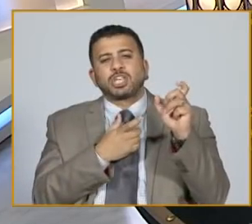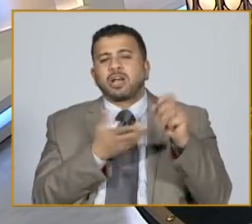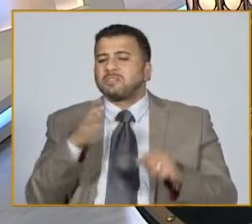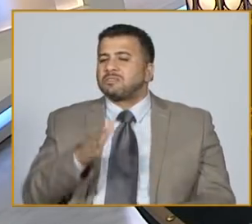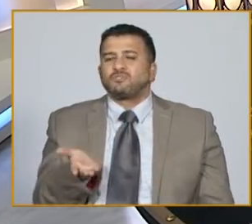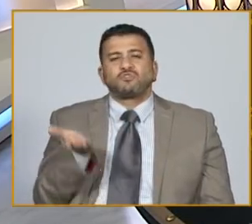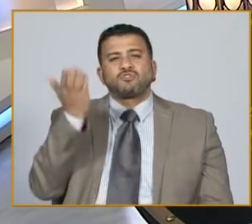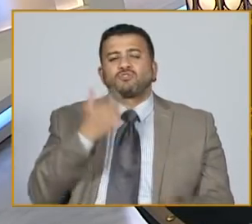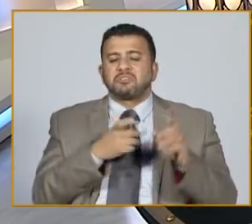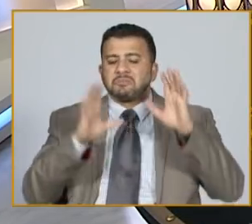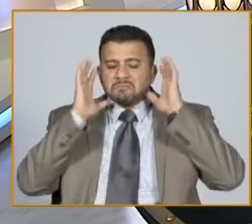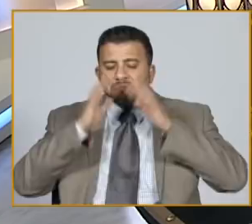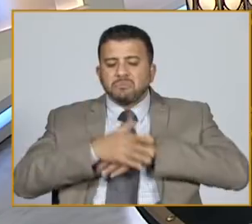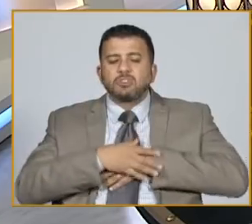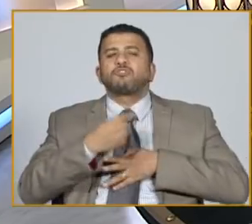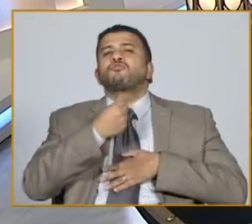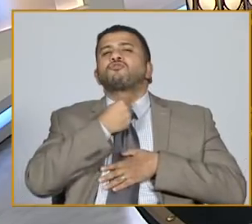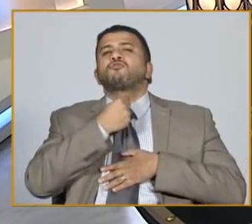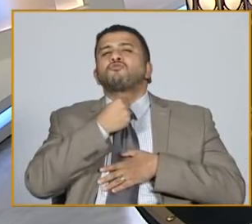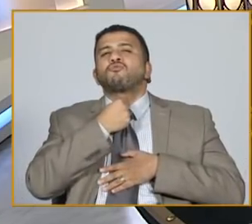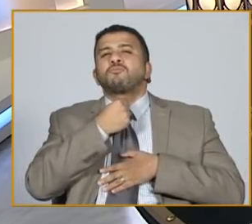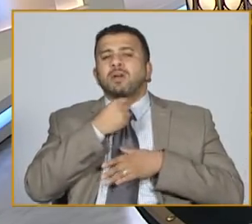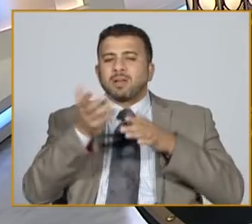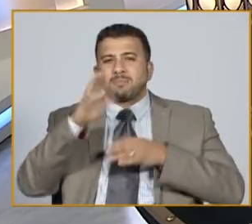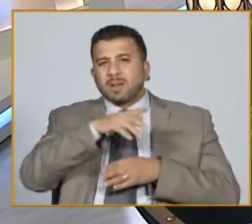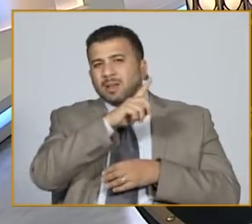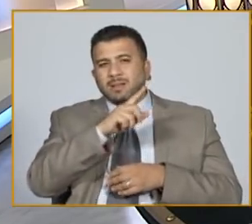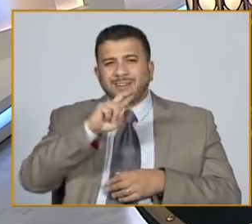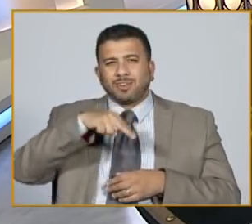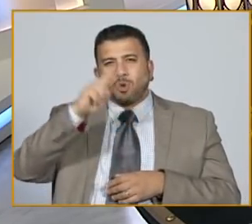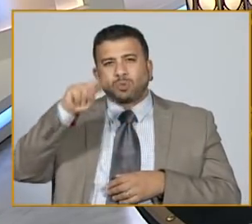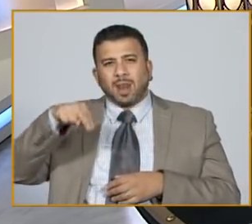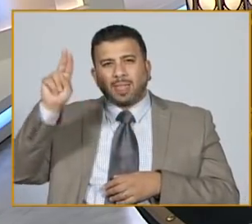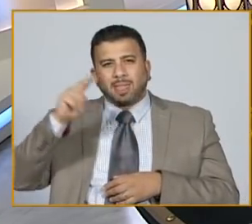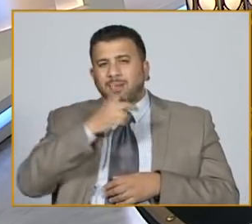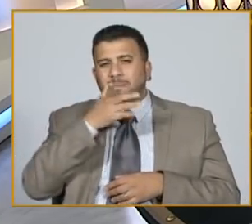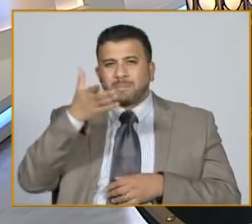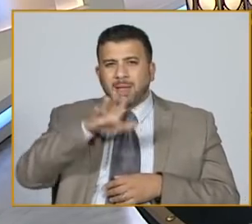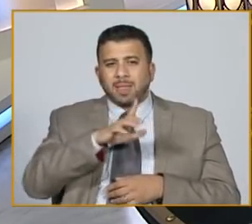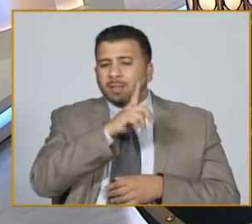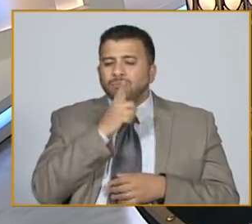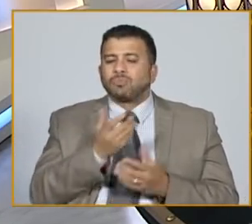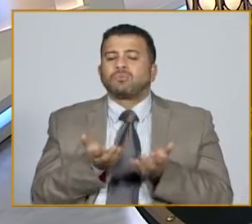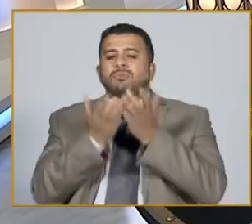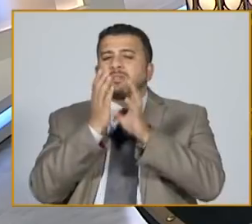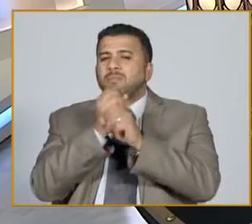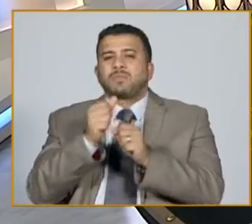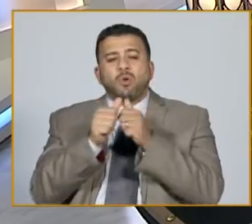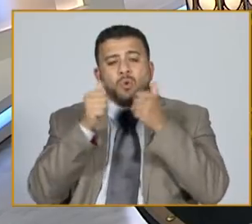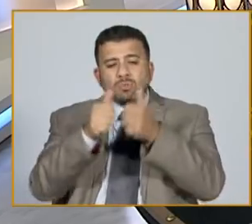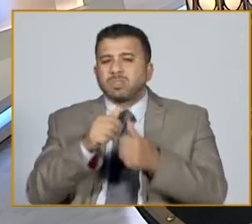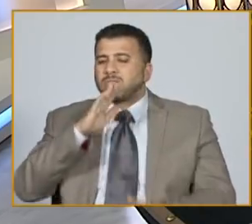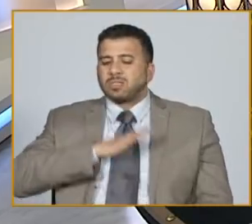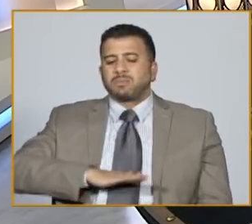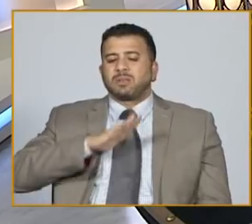وهم يؤدون الصلاة ويحاكون ربهم بطلب المغفرة. عسى الله أن يصبر ذويهم ويسكنهم